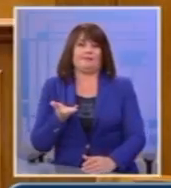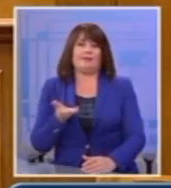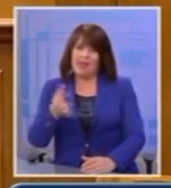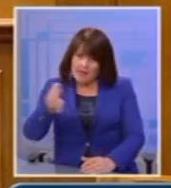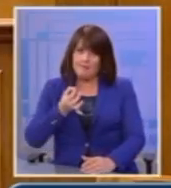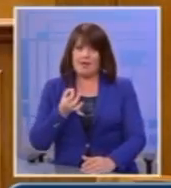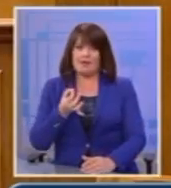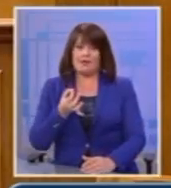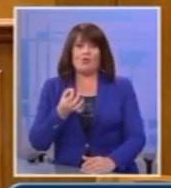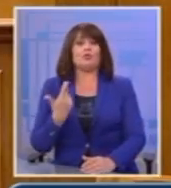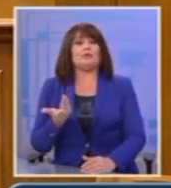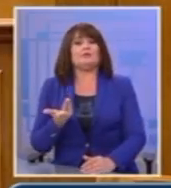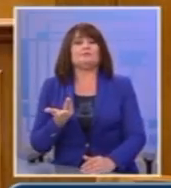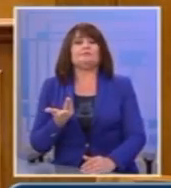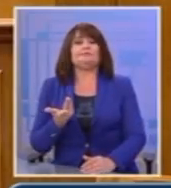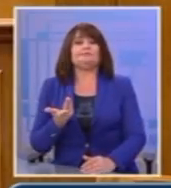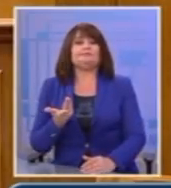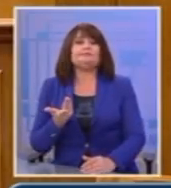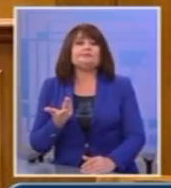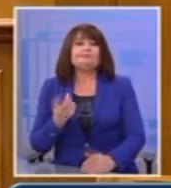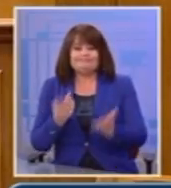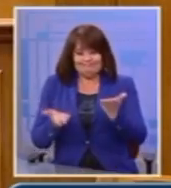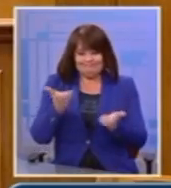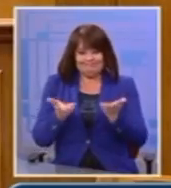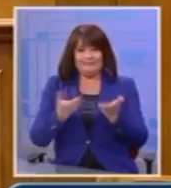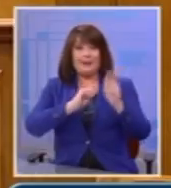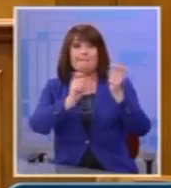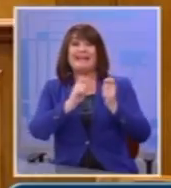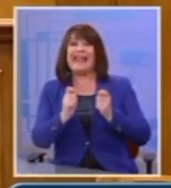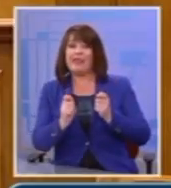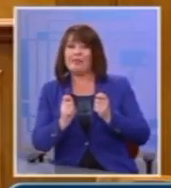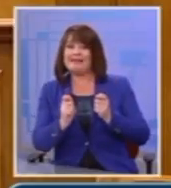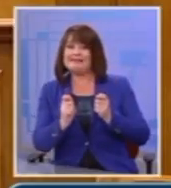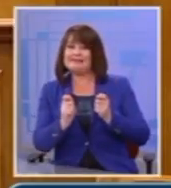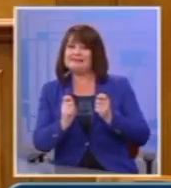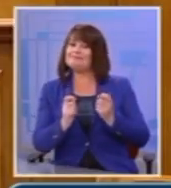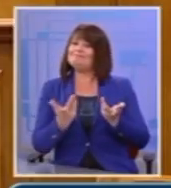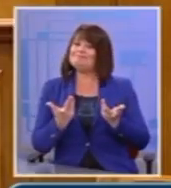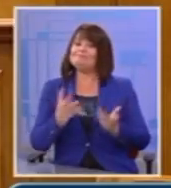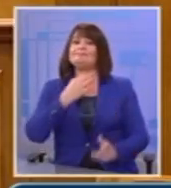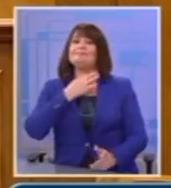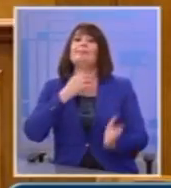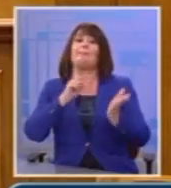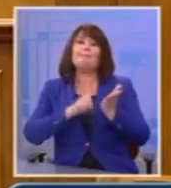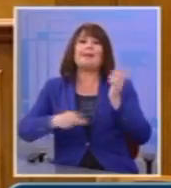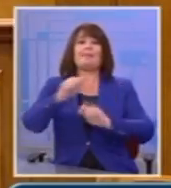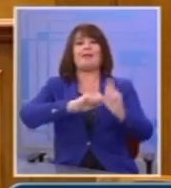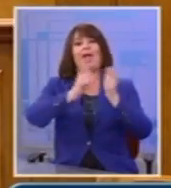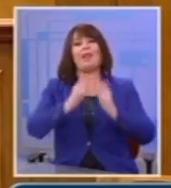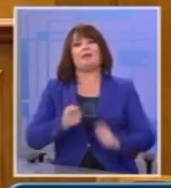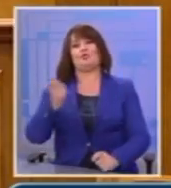μίλησε για αντιστάθμισμα στις μεταρρυθμίσεις, την αναγκαία αναδιάρθρωση του χρέους.